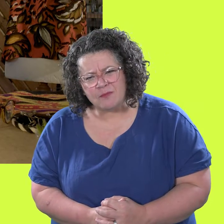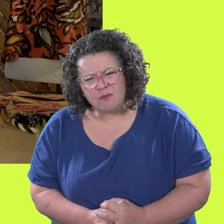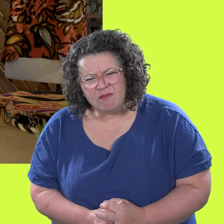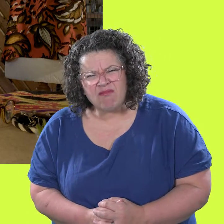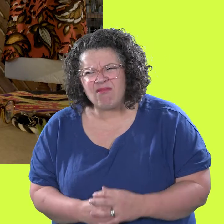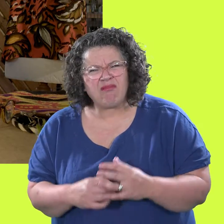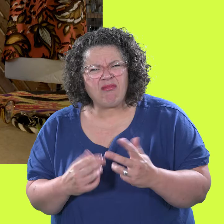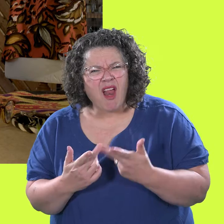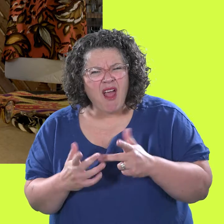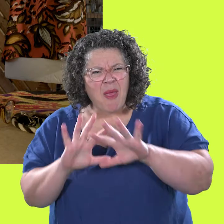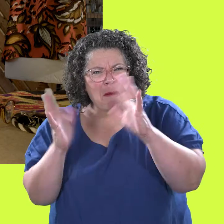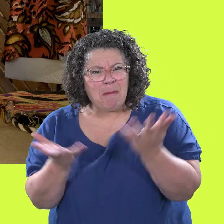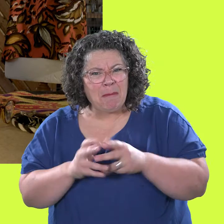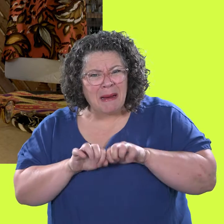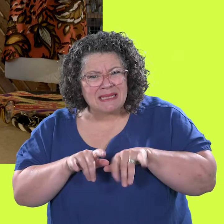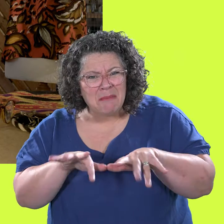Pandemic arach.